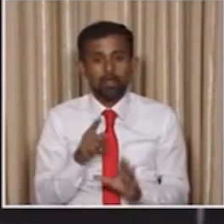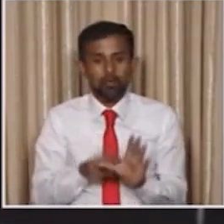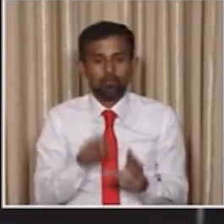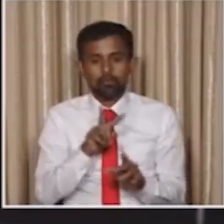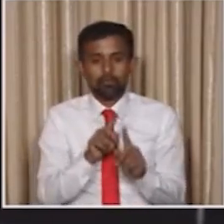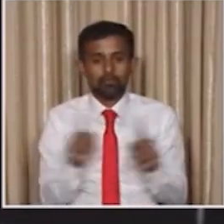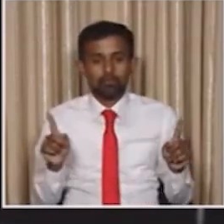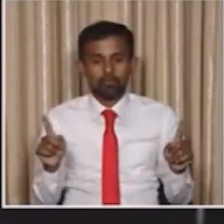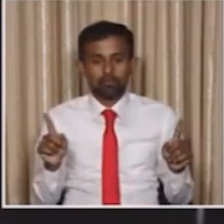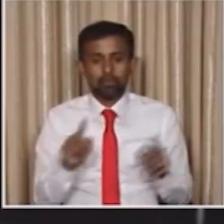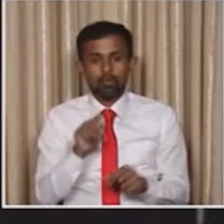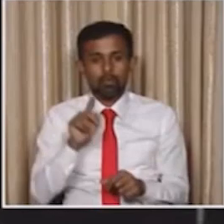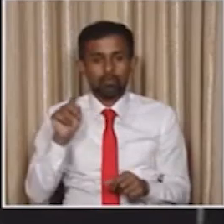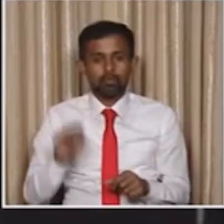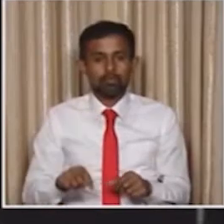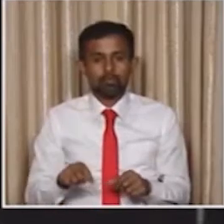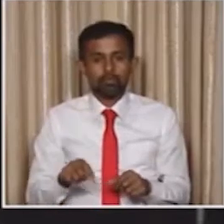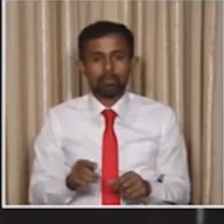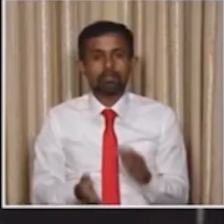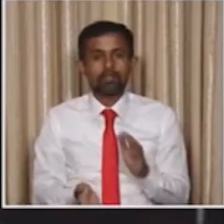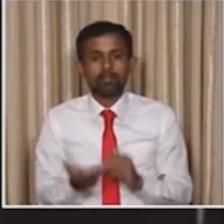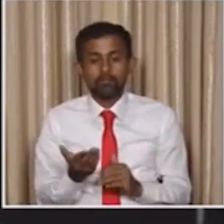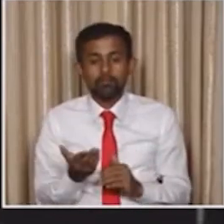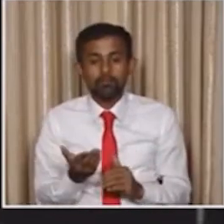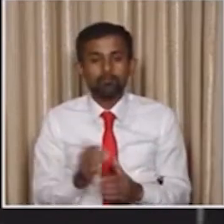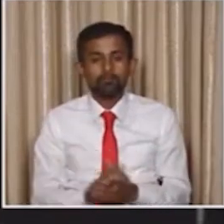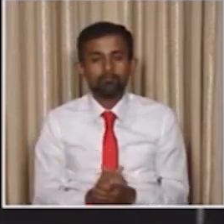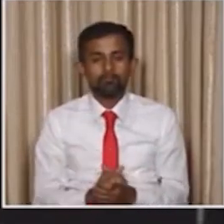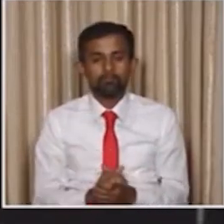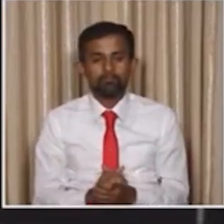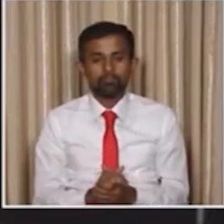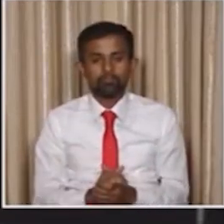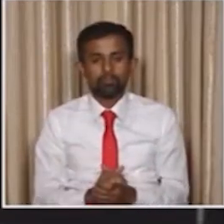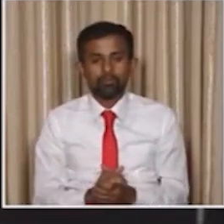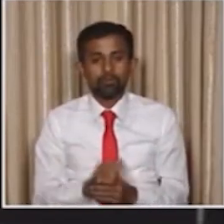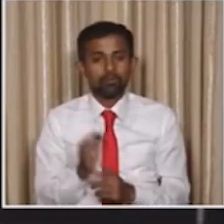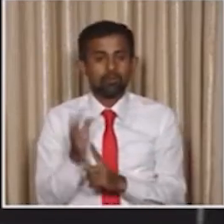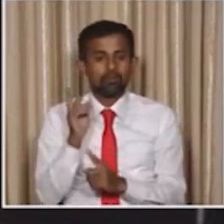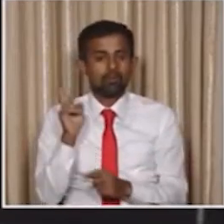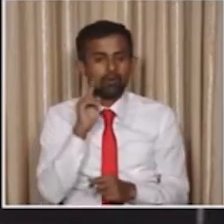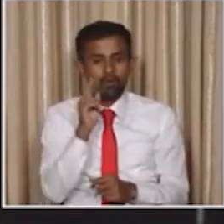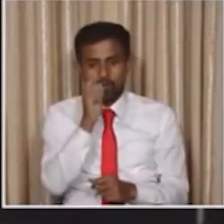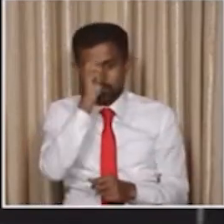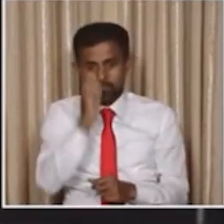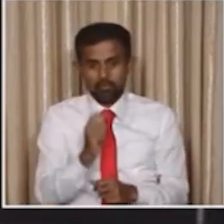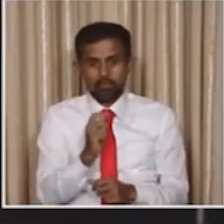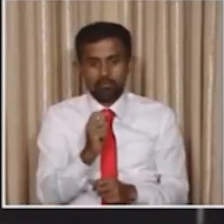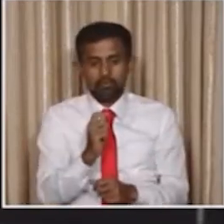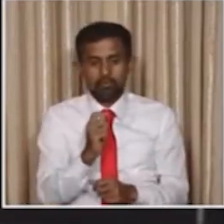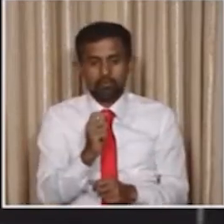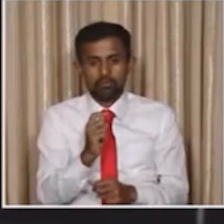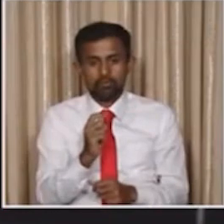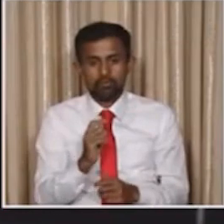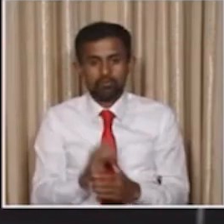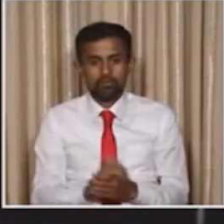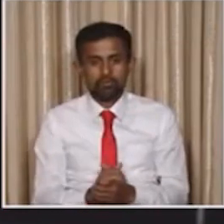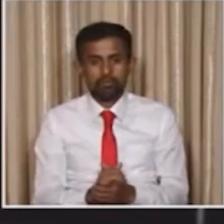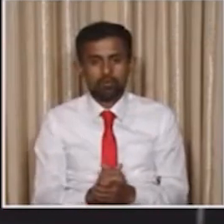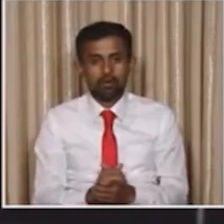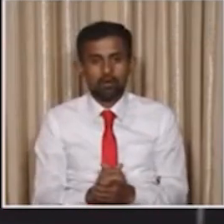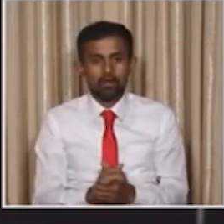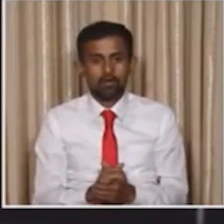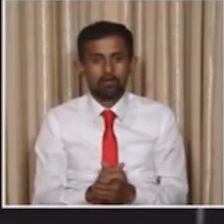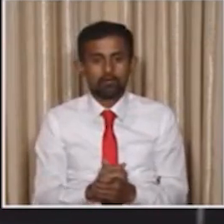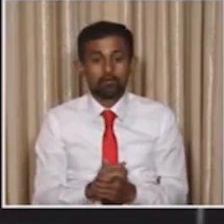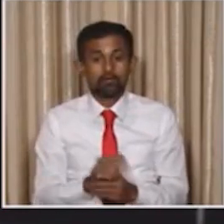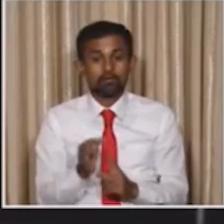ඇතුළත 11,000කට ආසන්න ඉල්ලුම් පත්‍ර සියල්ලම අවසන් කරමින් ජනාධිපති රනිල් වික්‍රමසිංහ මහත්මයා විශේෂ අවධානය යොමු කළා.